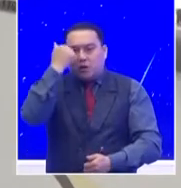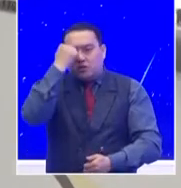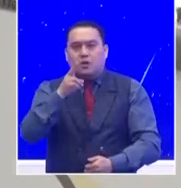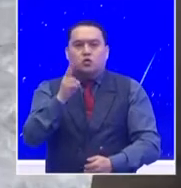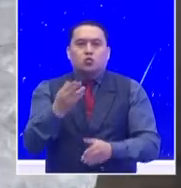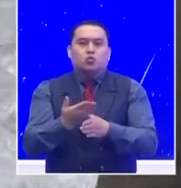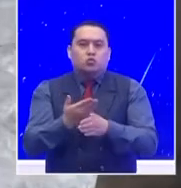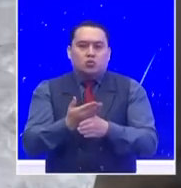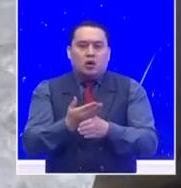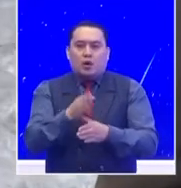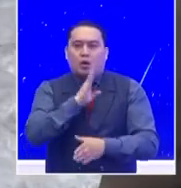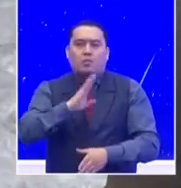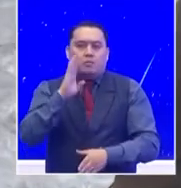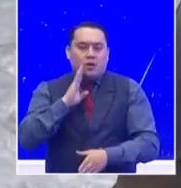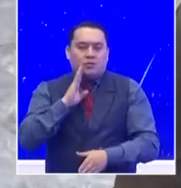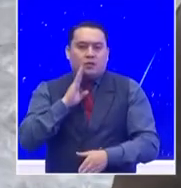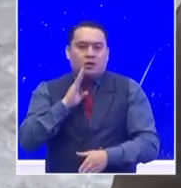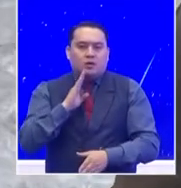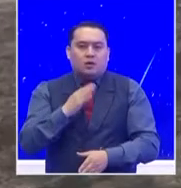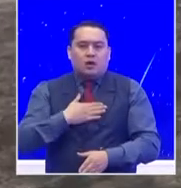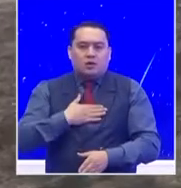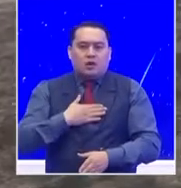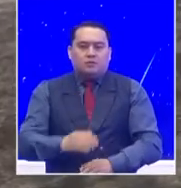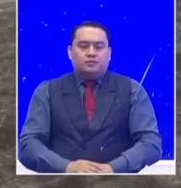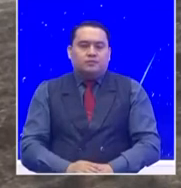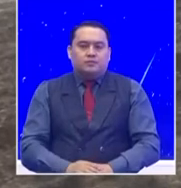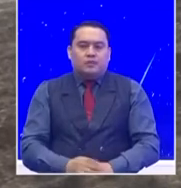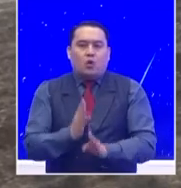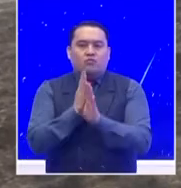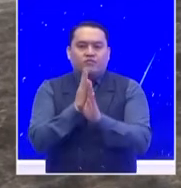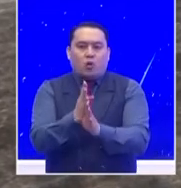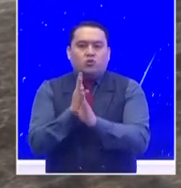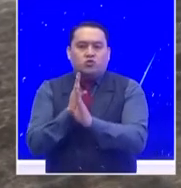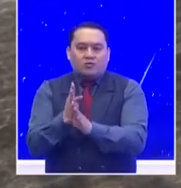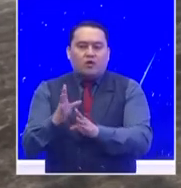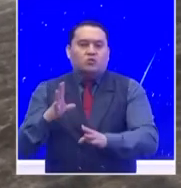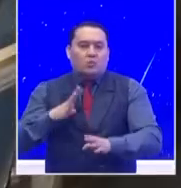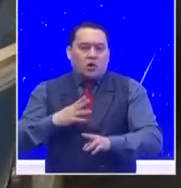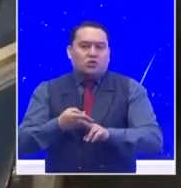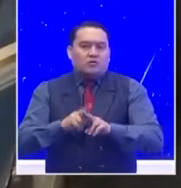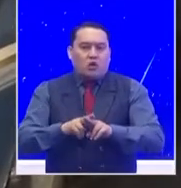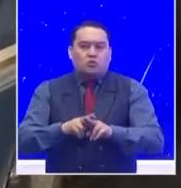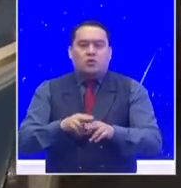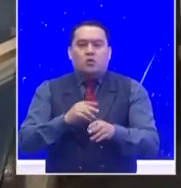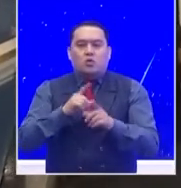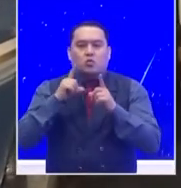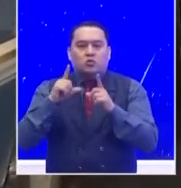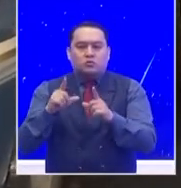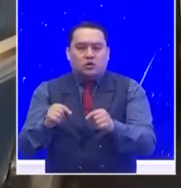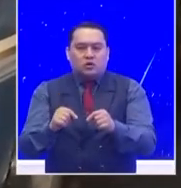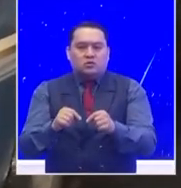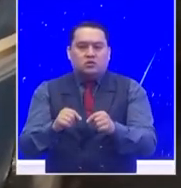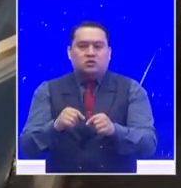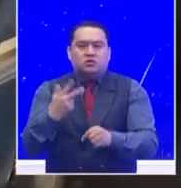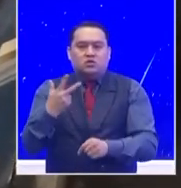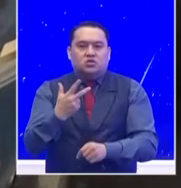помогает нуждающим. А мать-одиночкам, ну, как я. В порядке очереди загруженные углем машины уезжали из тупика буквально